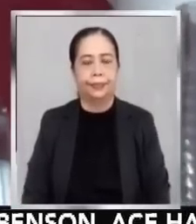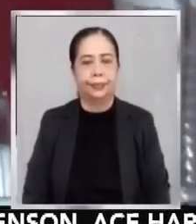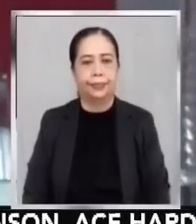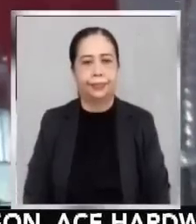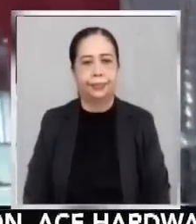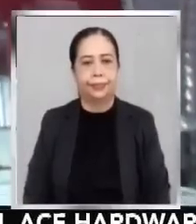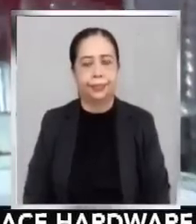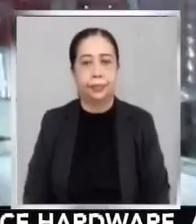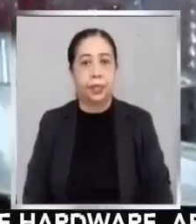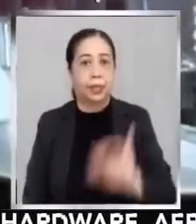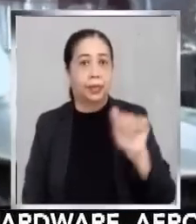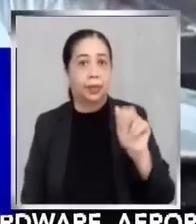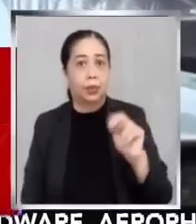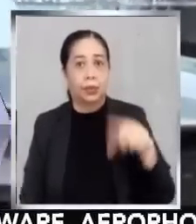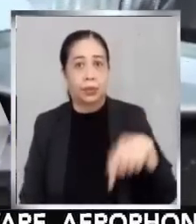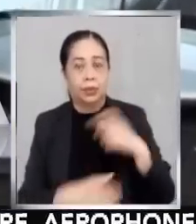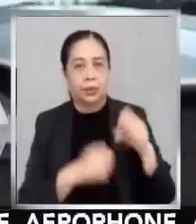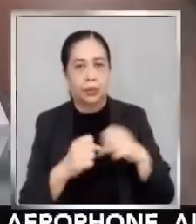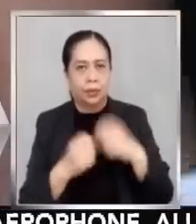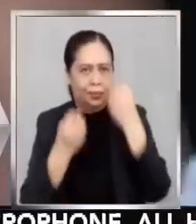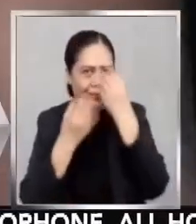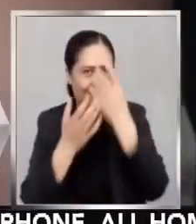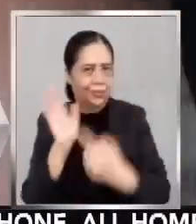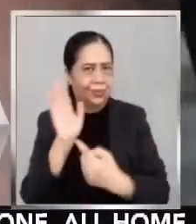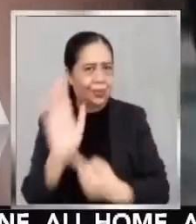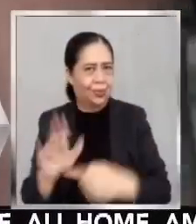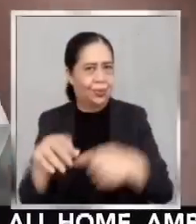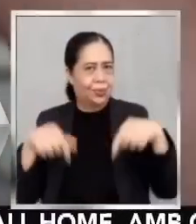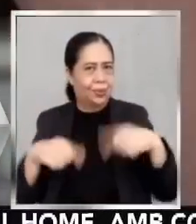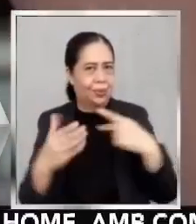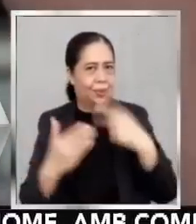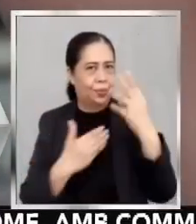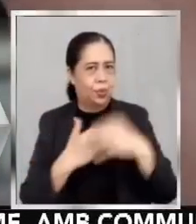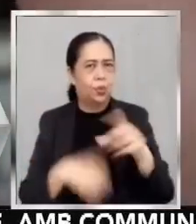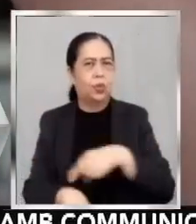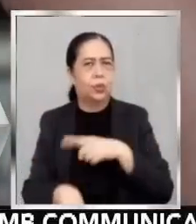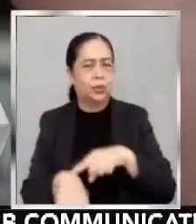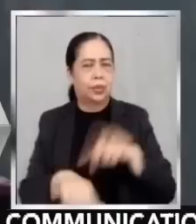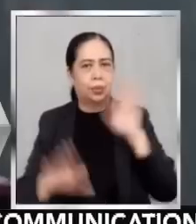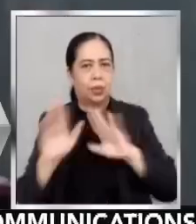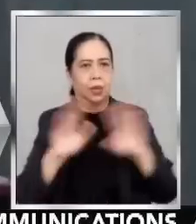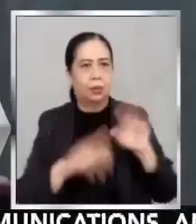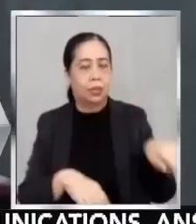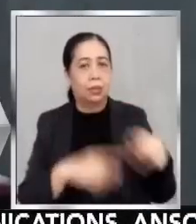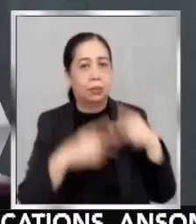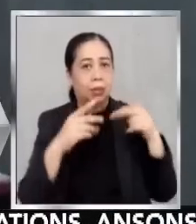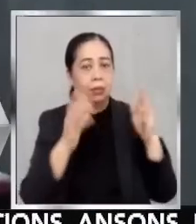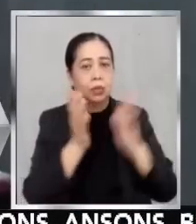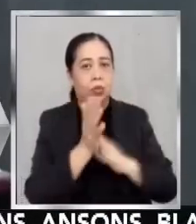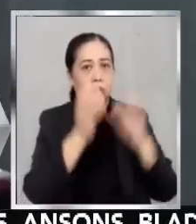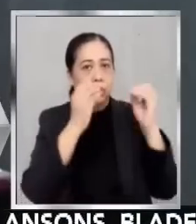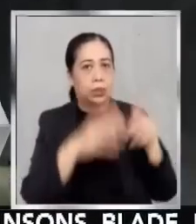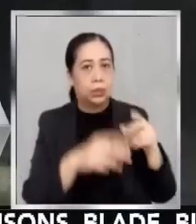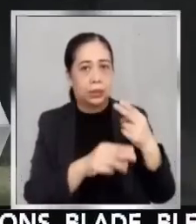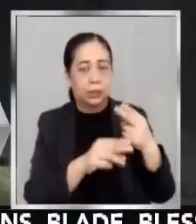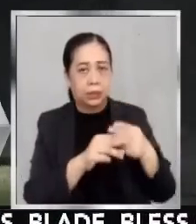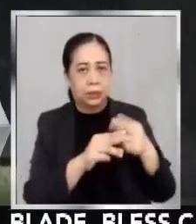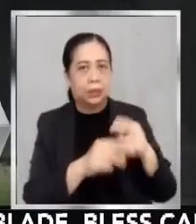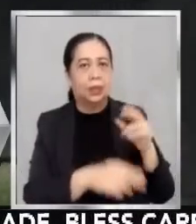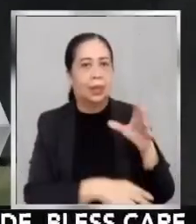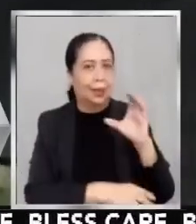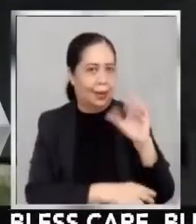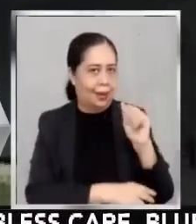Enero ngayong taon nang itampok namin sa Sumbungan ng Bayan ang matagal lang problema ng public school teacher na si Nanay Carmen. 17 taon